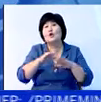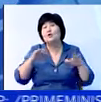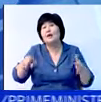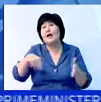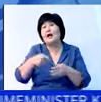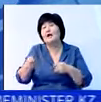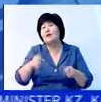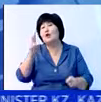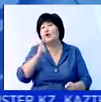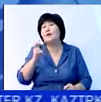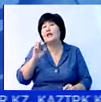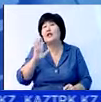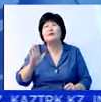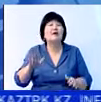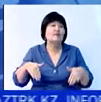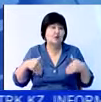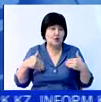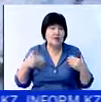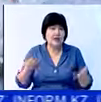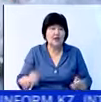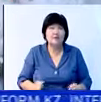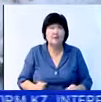шаһар басшысы Нұрлыбек Нәлібаев құттықтады.